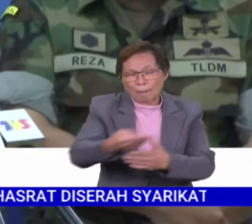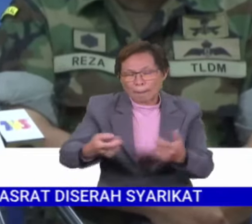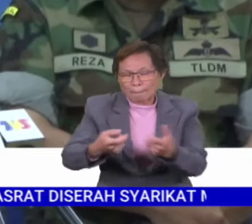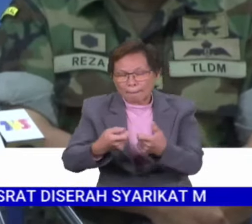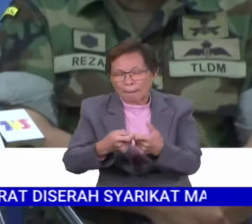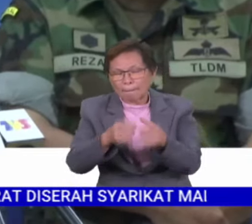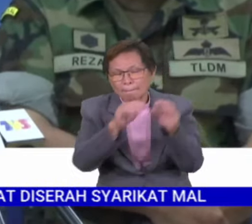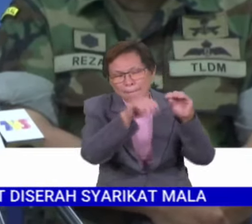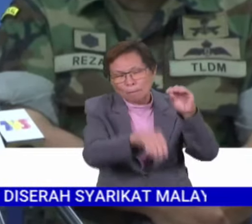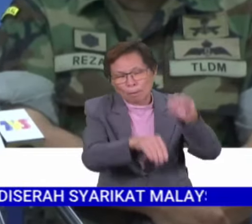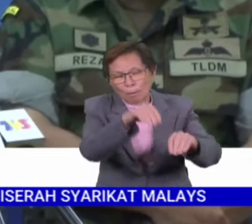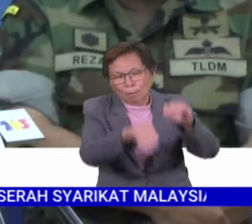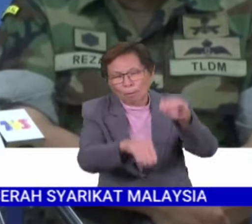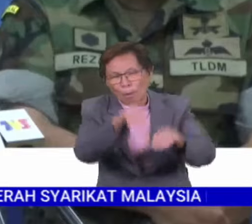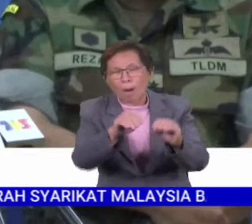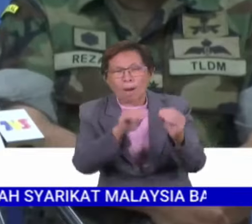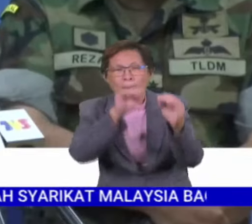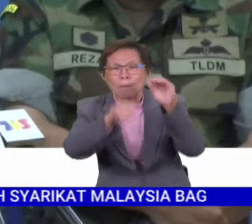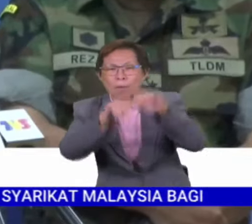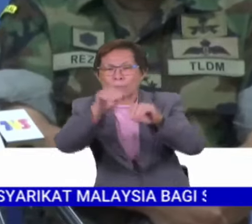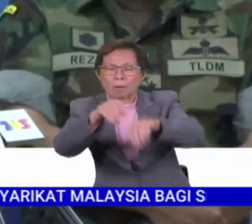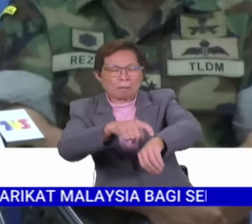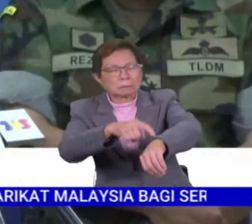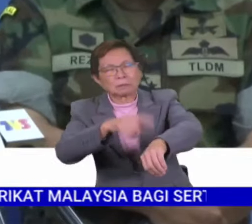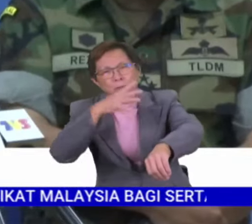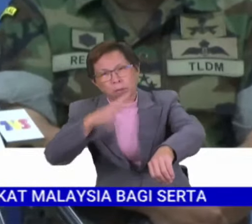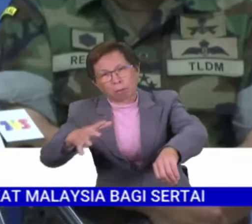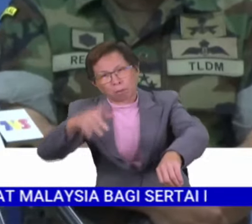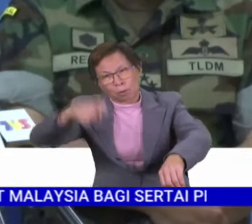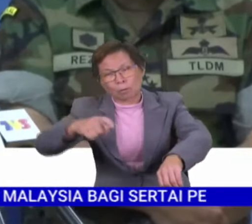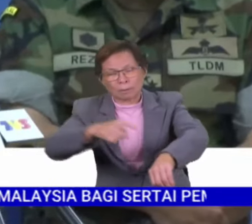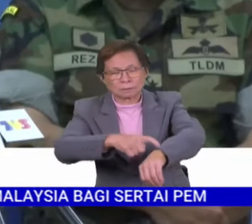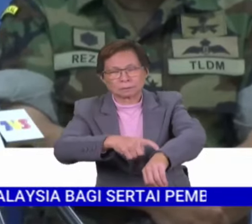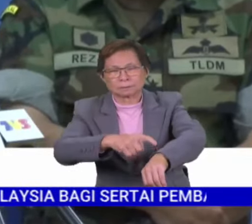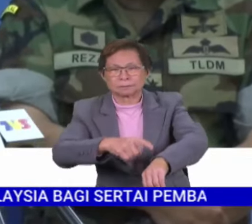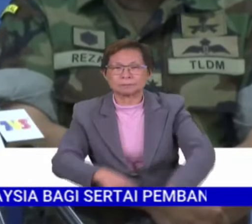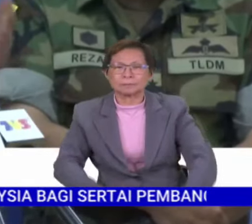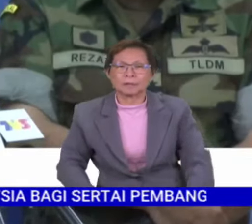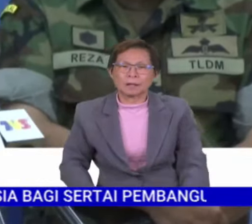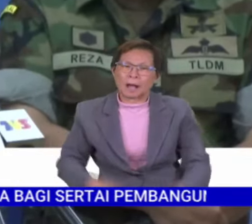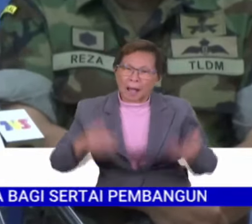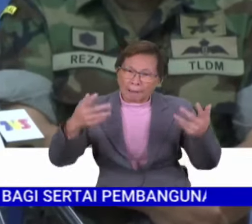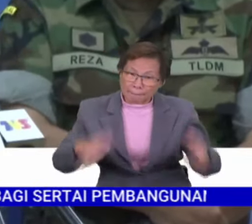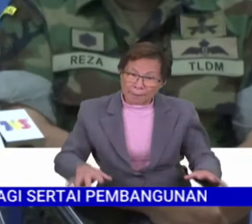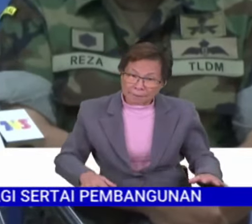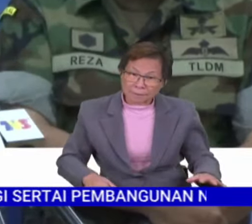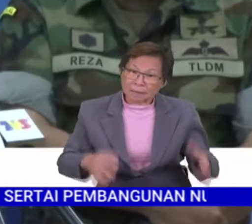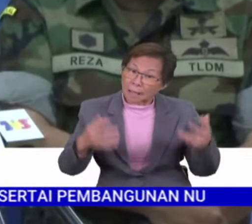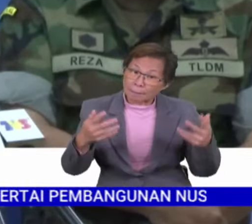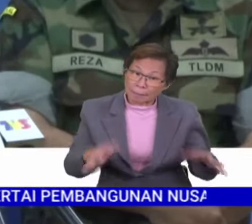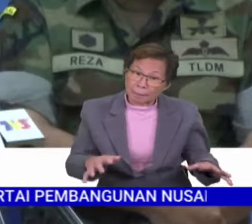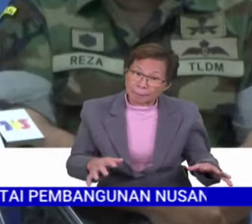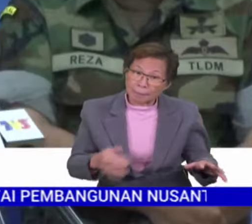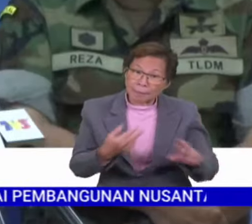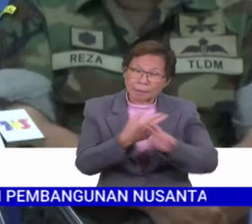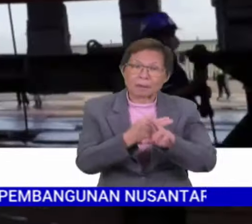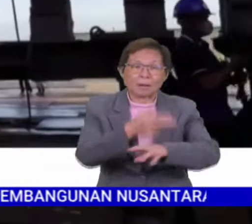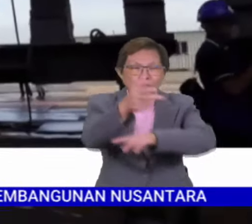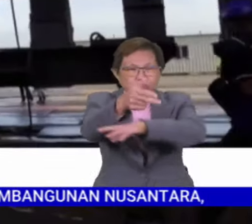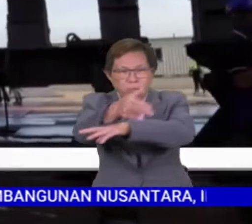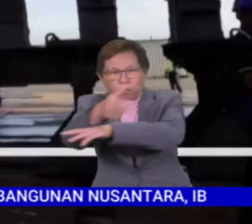elektronik, ya? Yang perlu dipasang. Itu mengambil masa. Ya? Dan lepas tu nanti dengan dia punya persenjataan